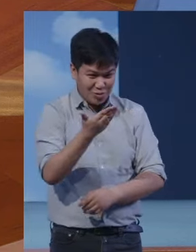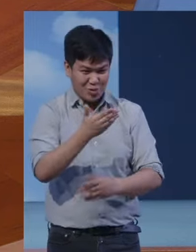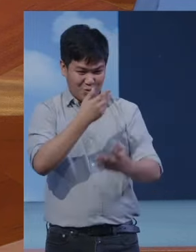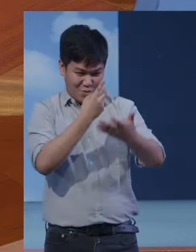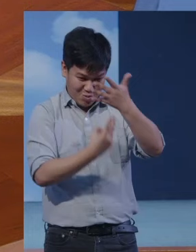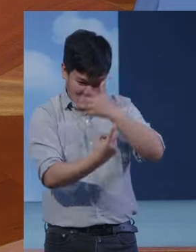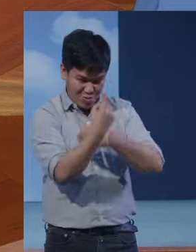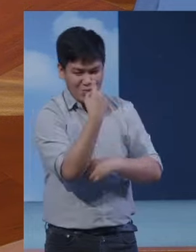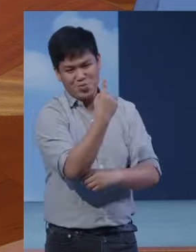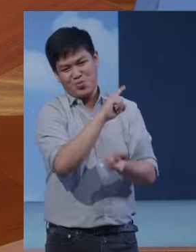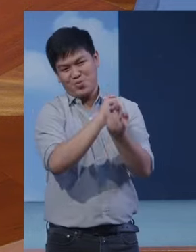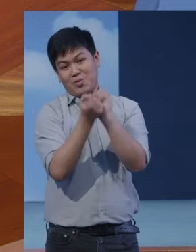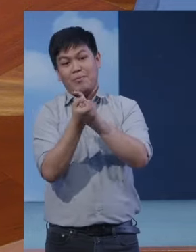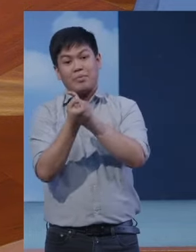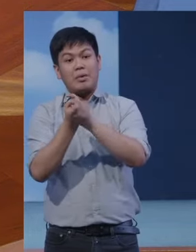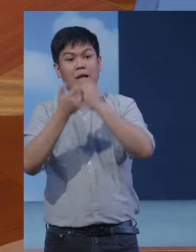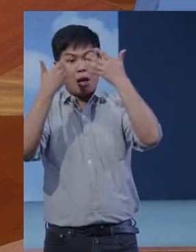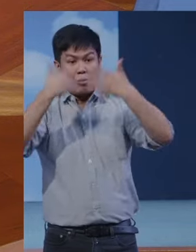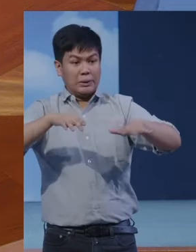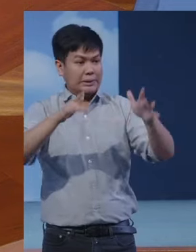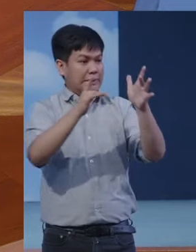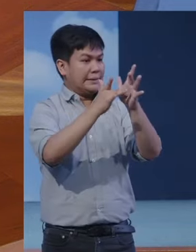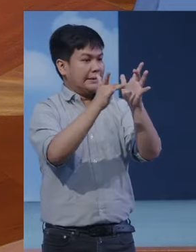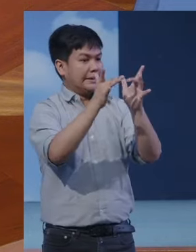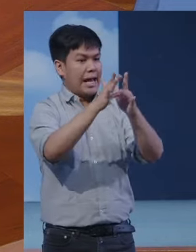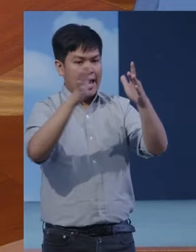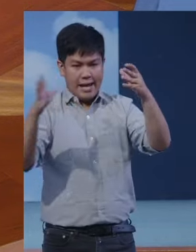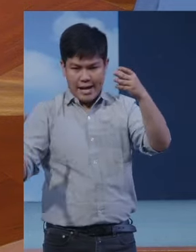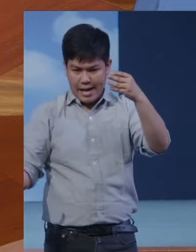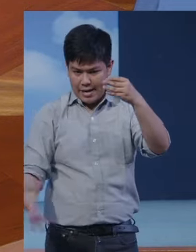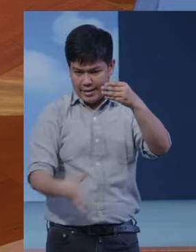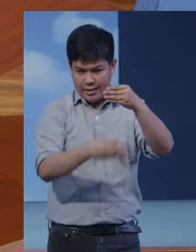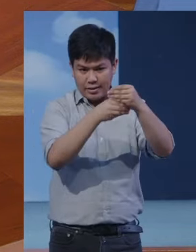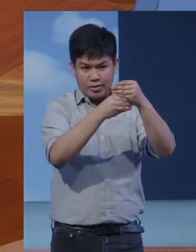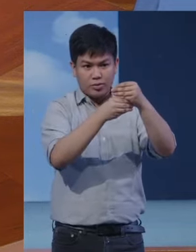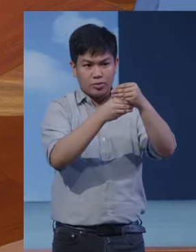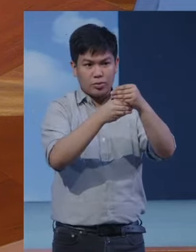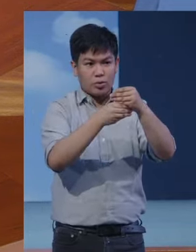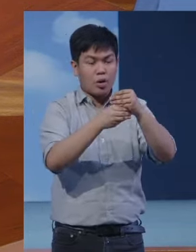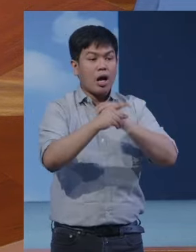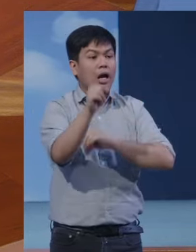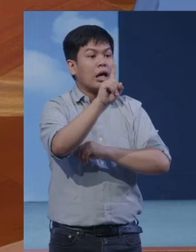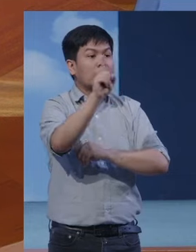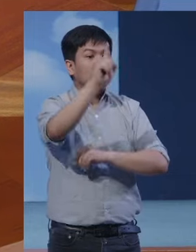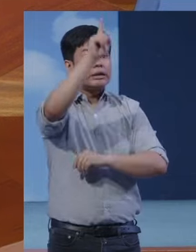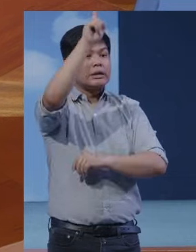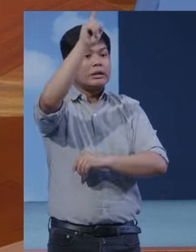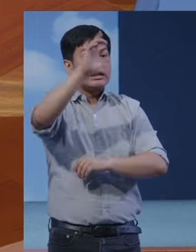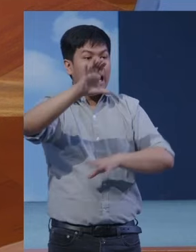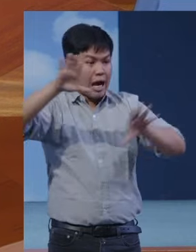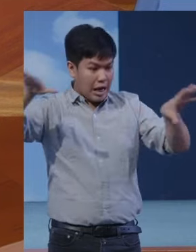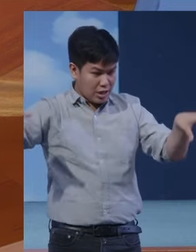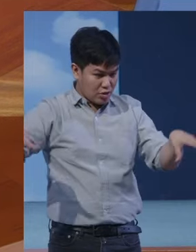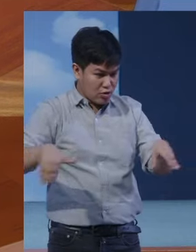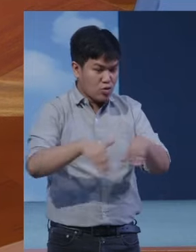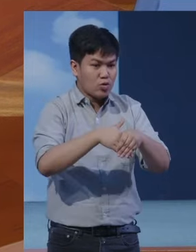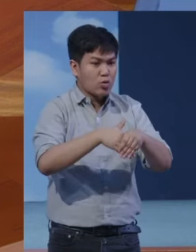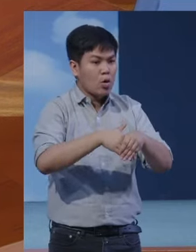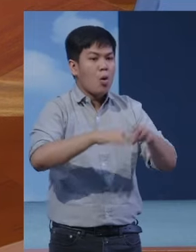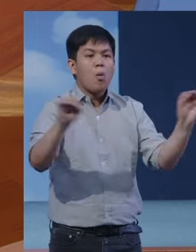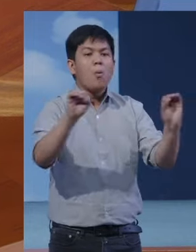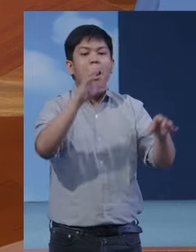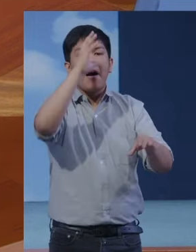niyo merong dinagdag si Jesus meron siyang dinagdag What therefore God has joined together let not man